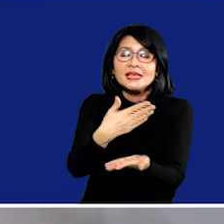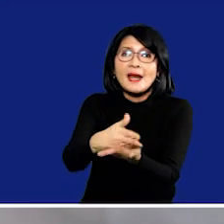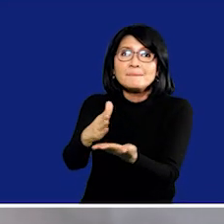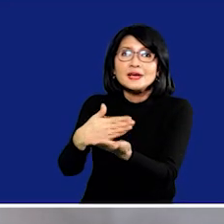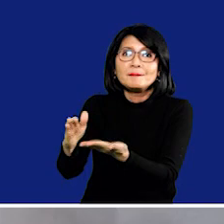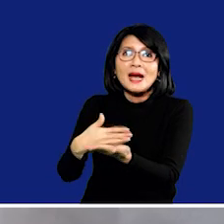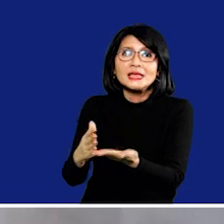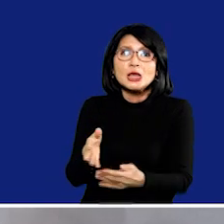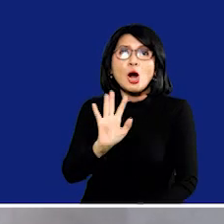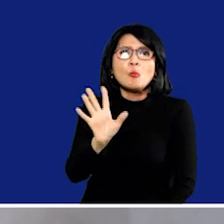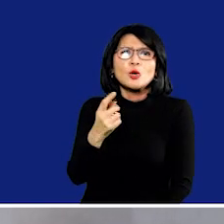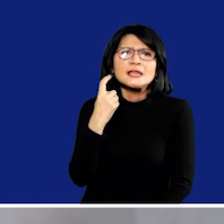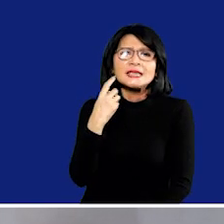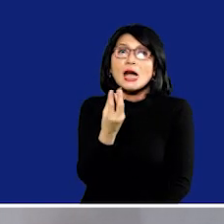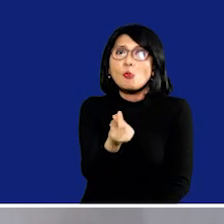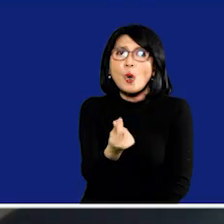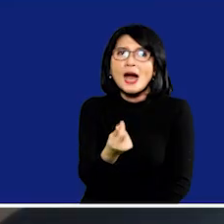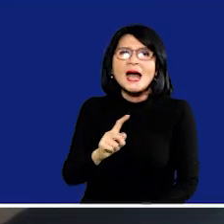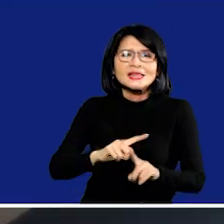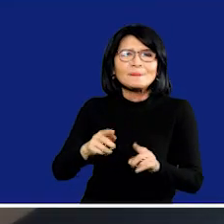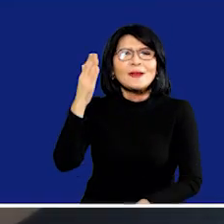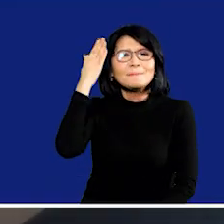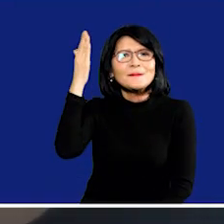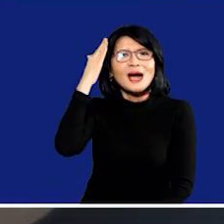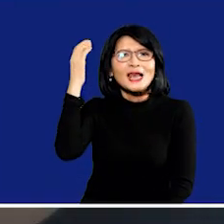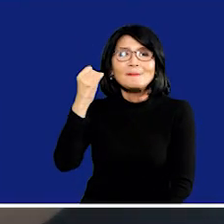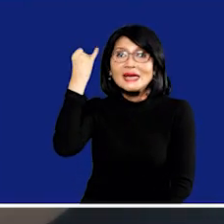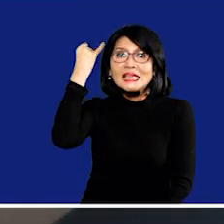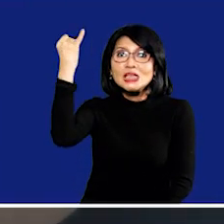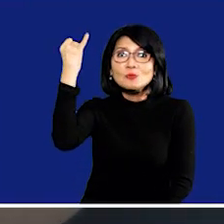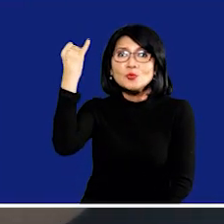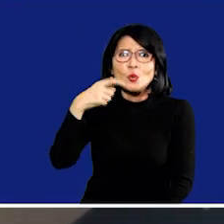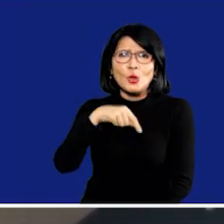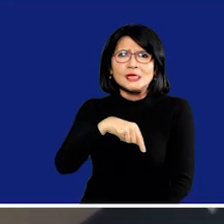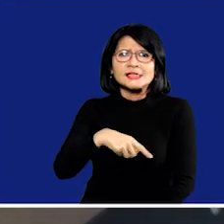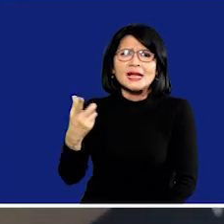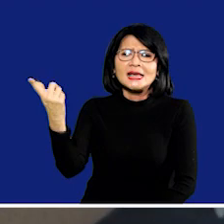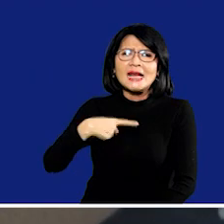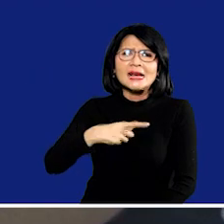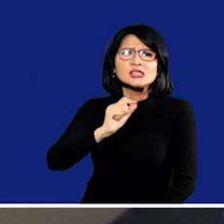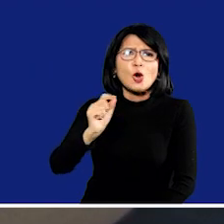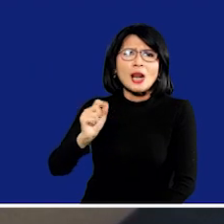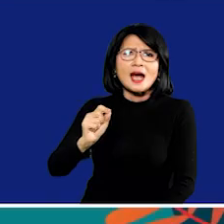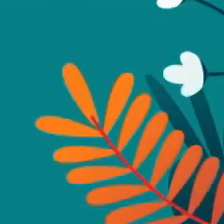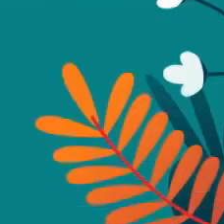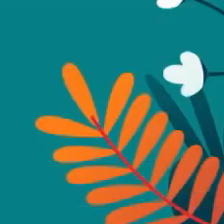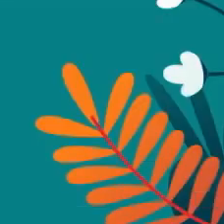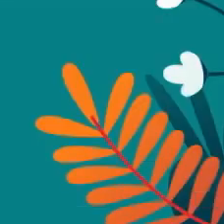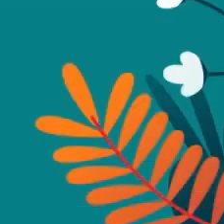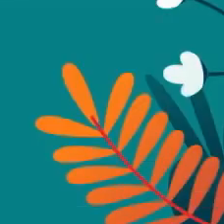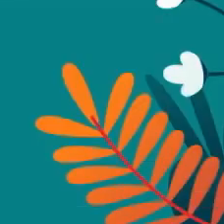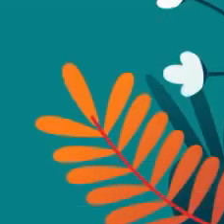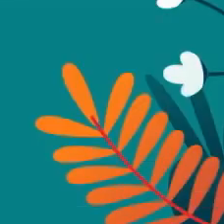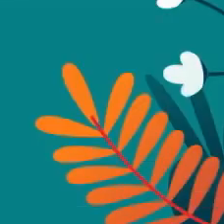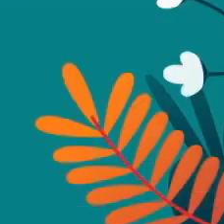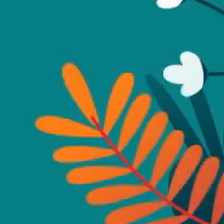dan terus berbagi, bukan hanya tentang uang gitu, tapi tentang pengalaman, ilmu yang selama ini kita dapat di sekolah gitu.